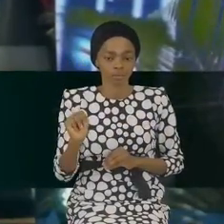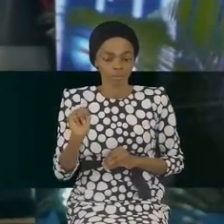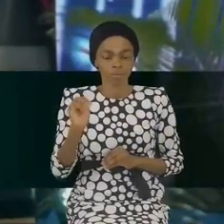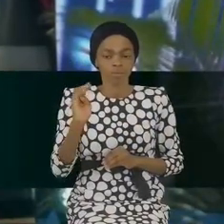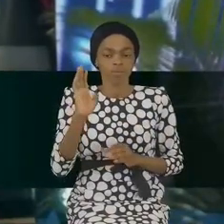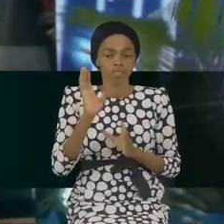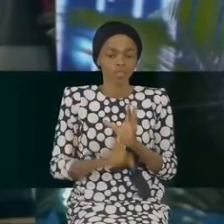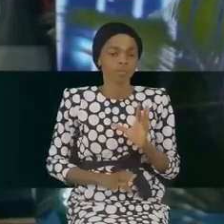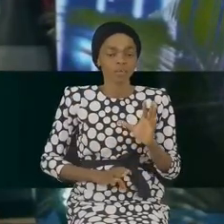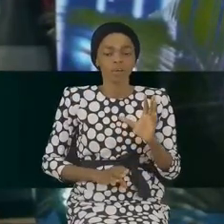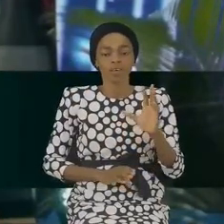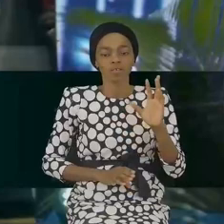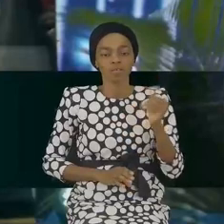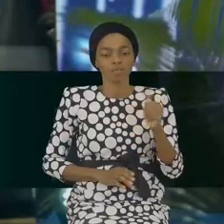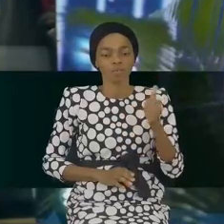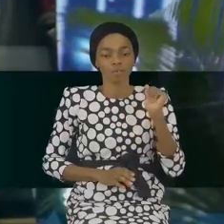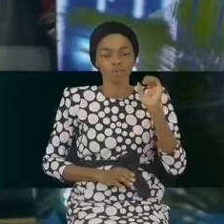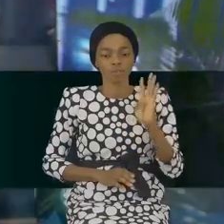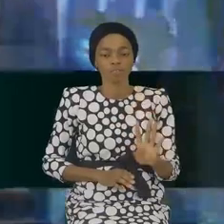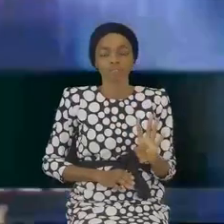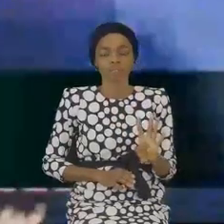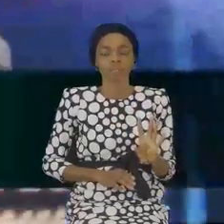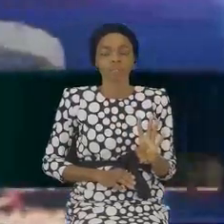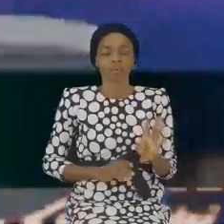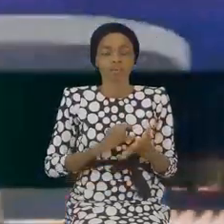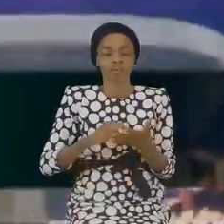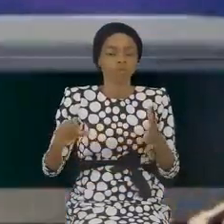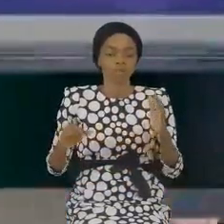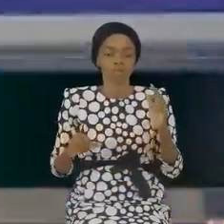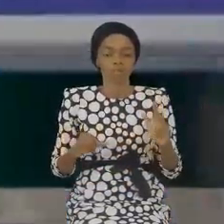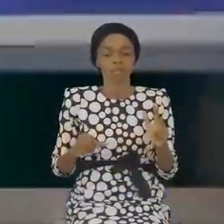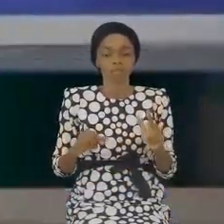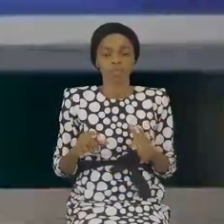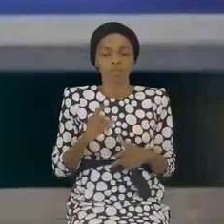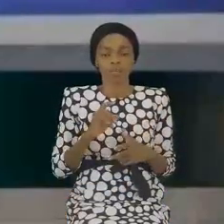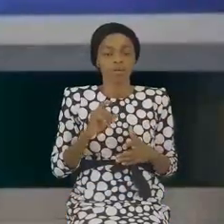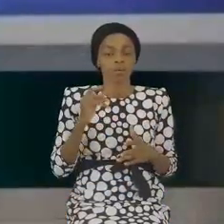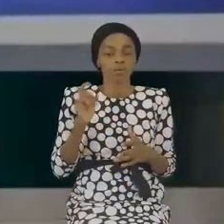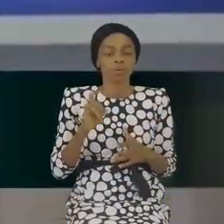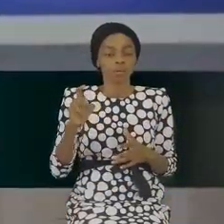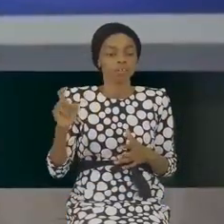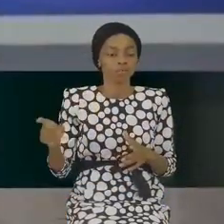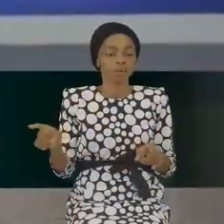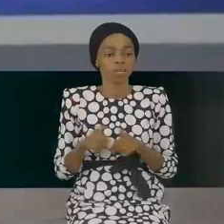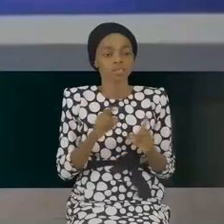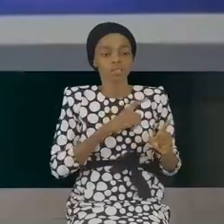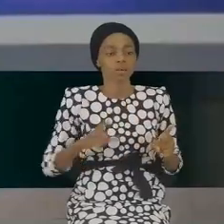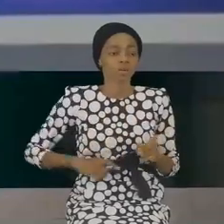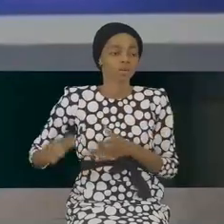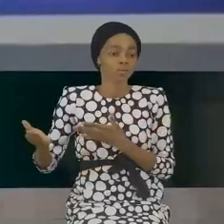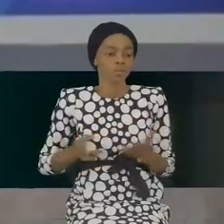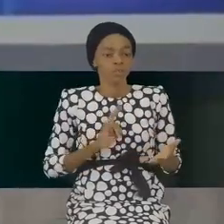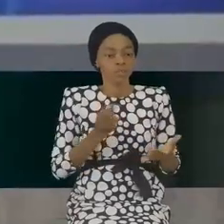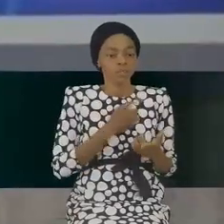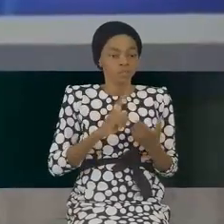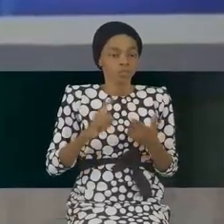14, verset 3. Pourquoi l'Éternel nous a fait-il aller dans ce pays où